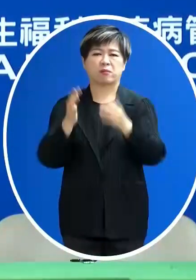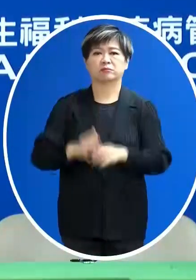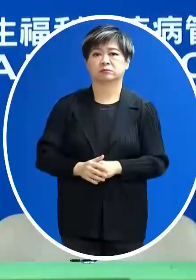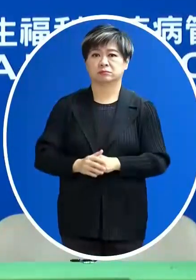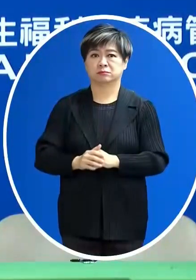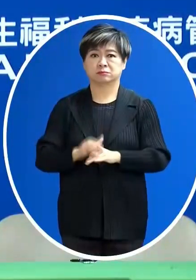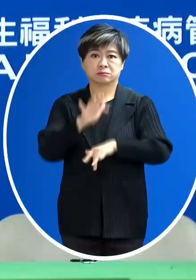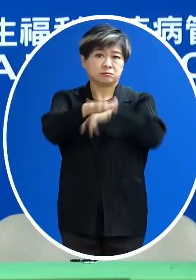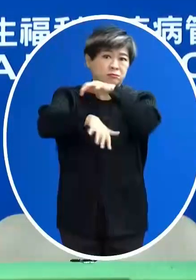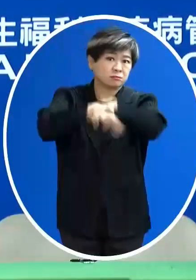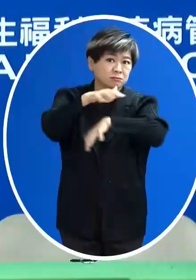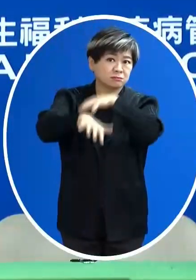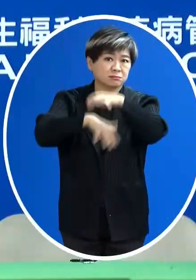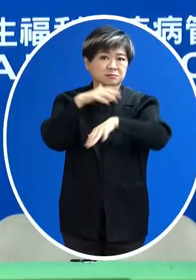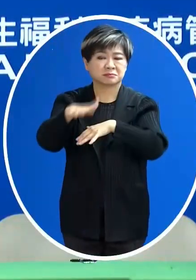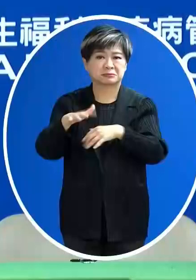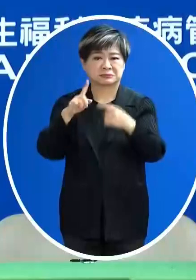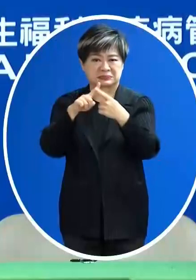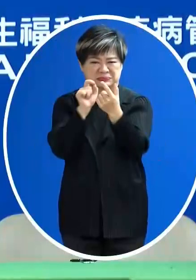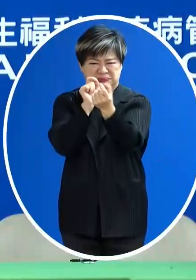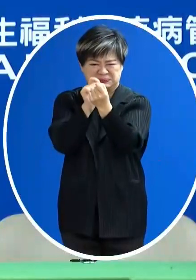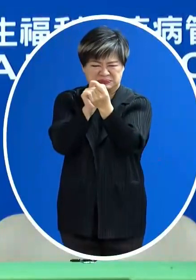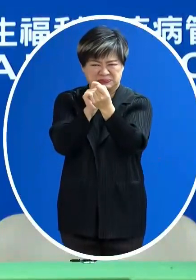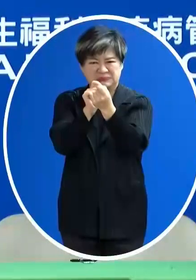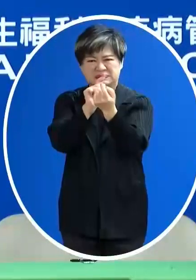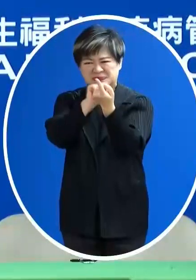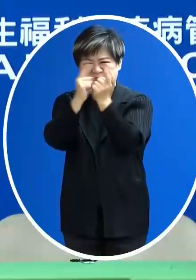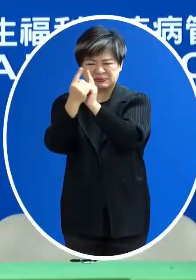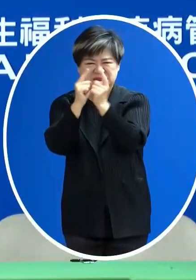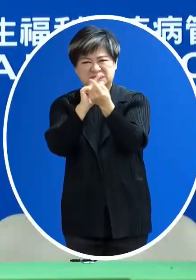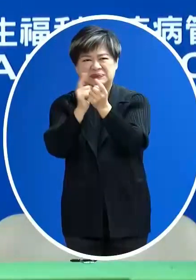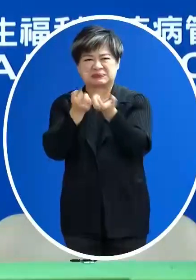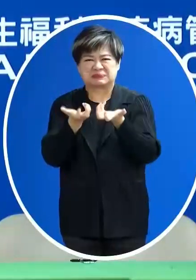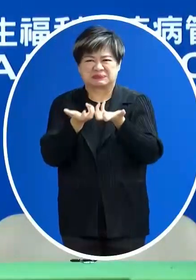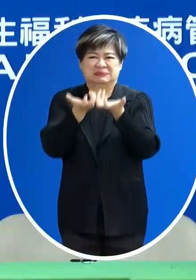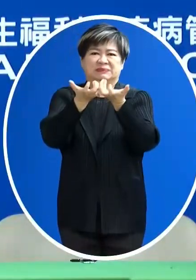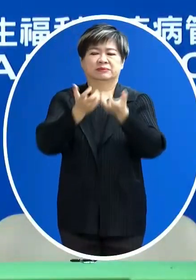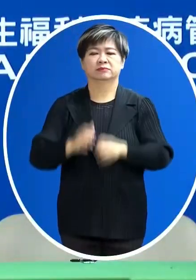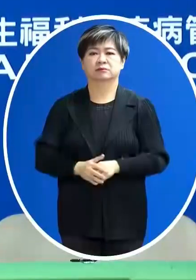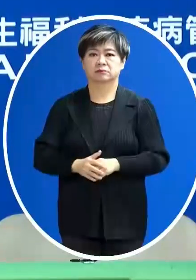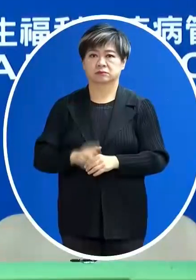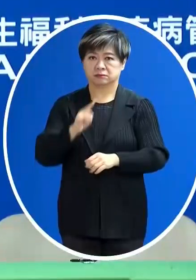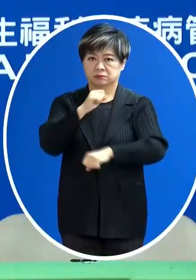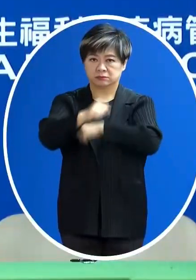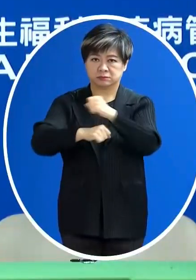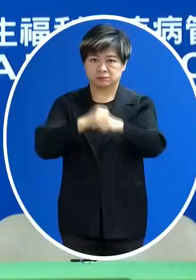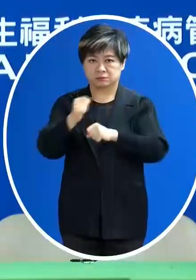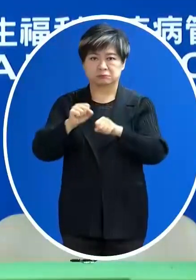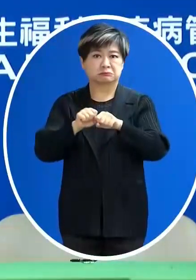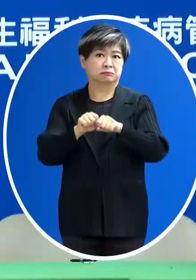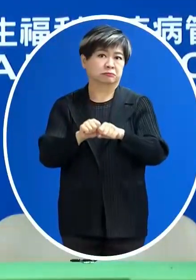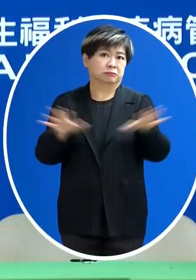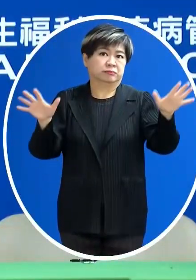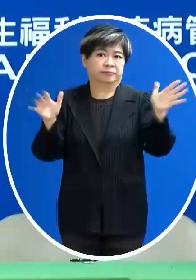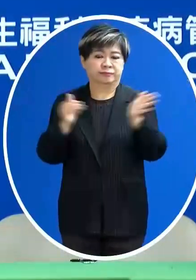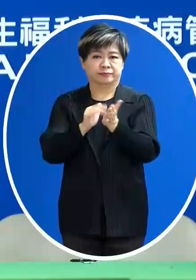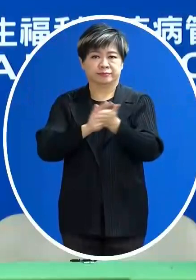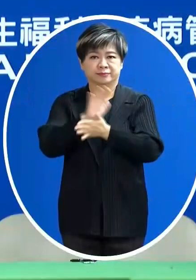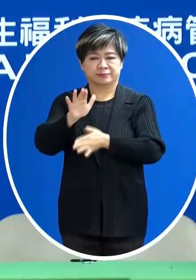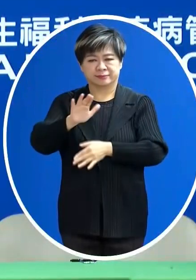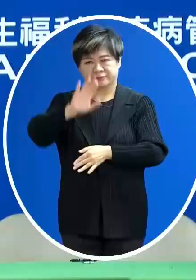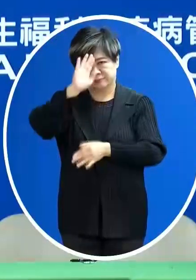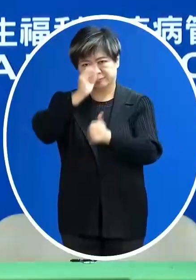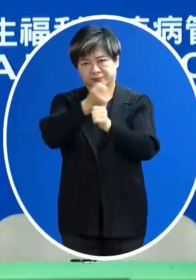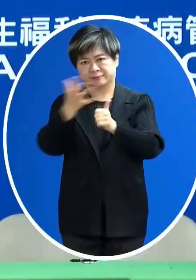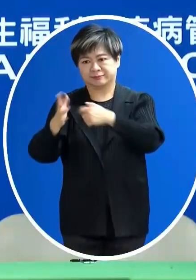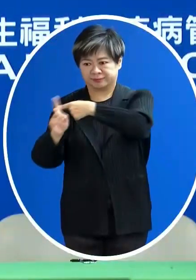那这个距离很近，那所以我想。参加完活动之后，确诊的人也非常的多所以